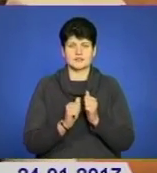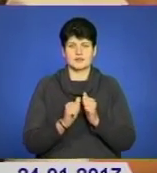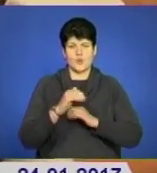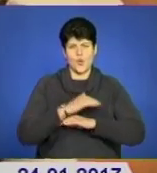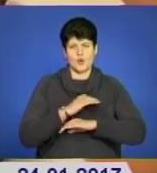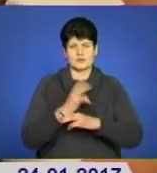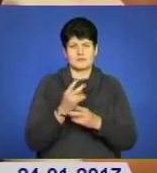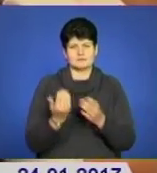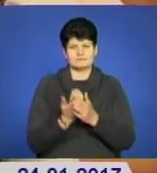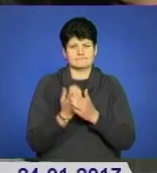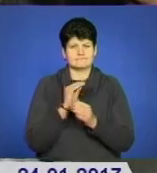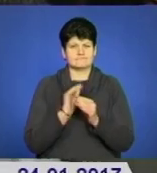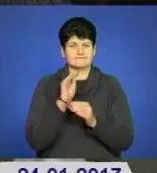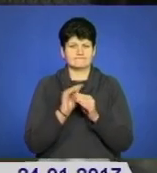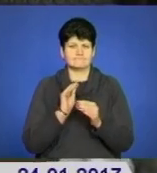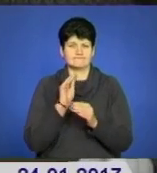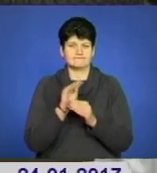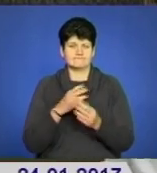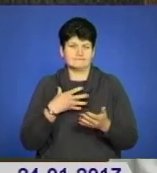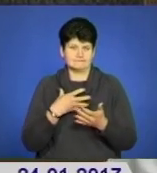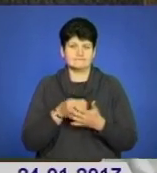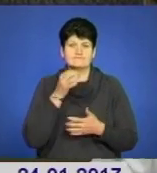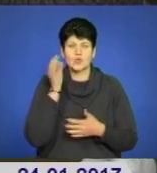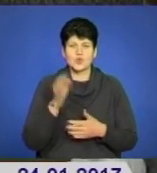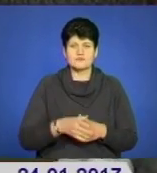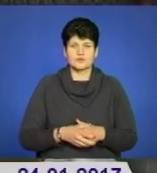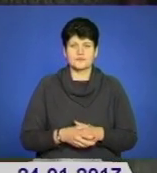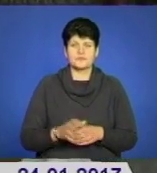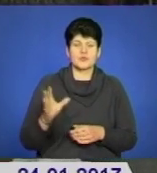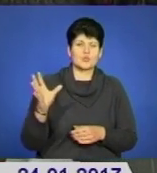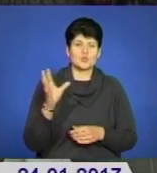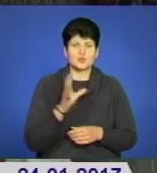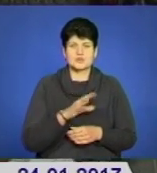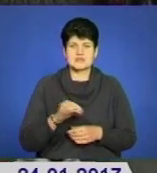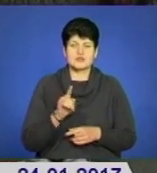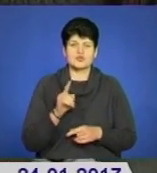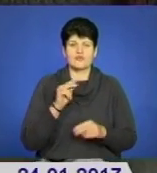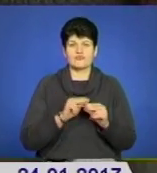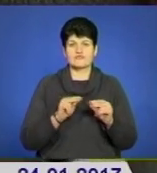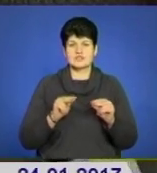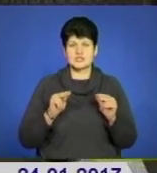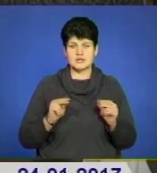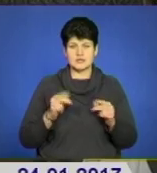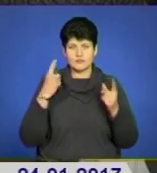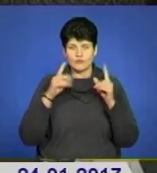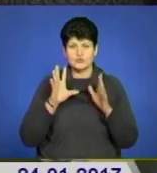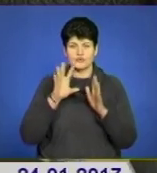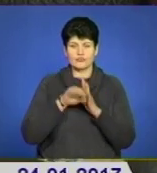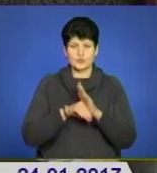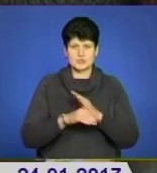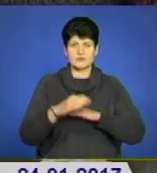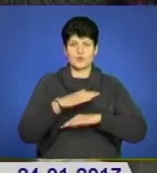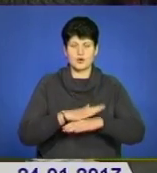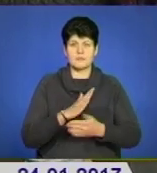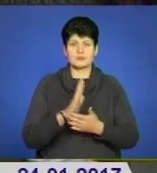вносити щось нове, додати частинку власного досвіду. Усе, що вчитель творчо вносить в урок, усе має бути